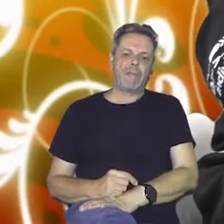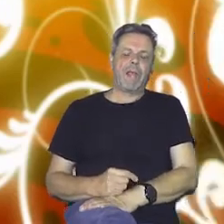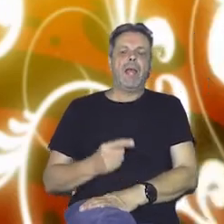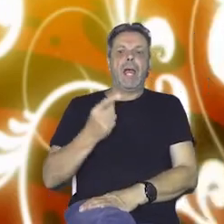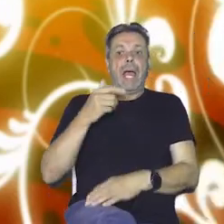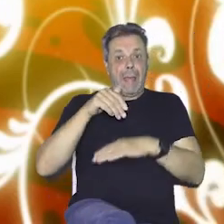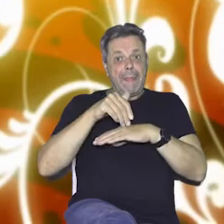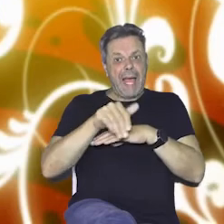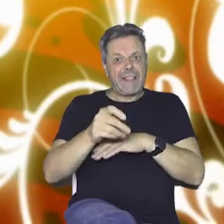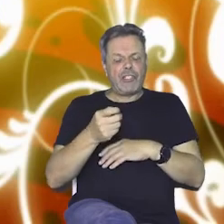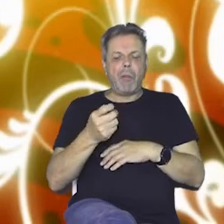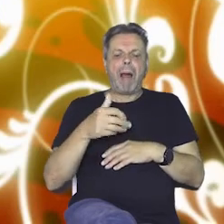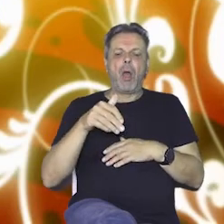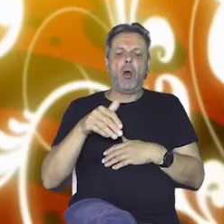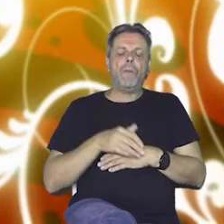nastaviti malo dalje.